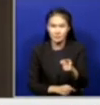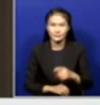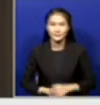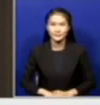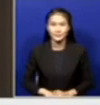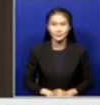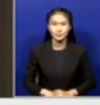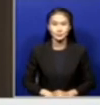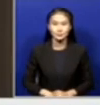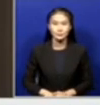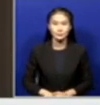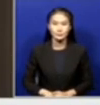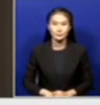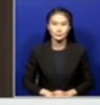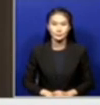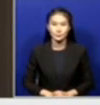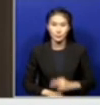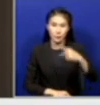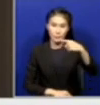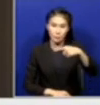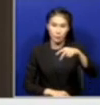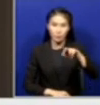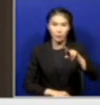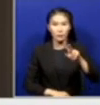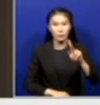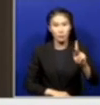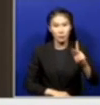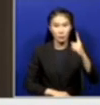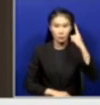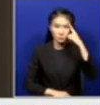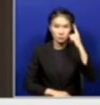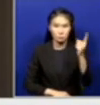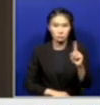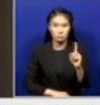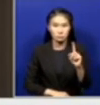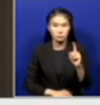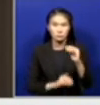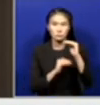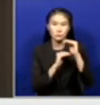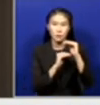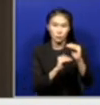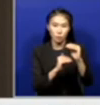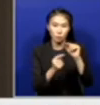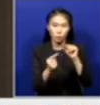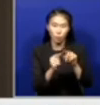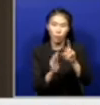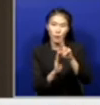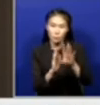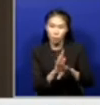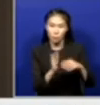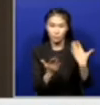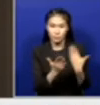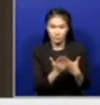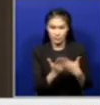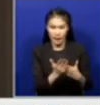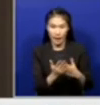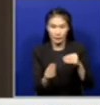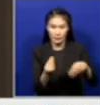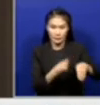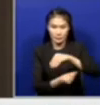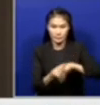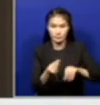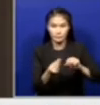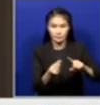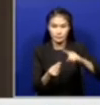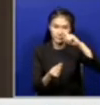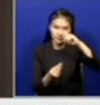มาในส่วนของพระราชกำหนดการรักษาเสถียรภาพของระบบการเงินและความมั่นคงทางเศรษฐกิจของ